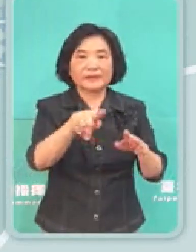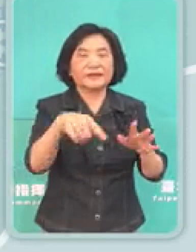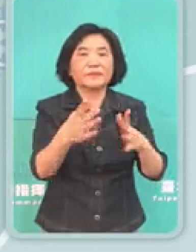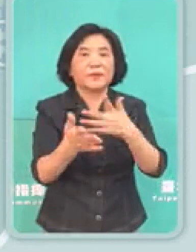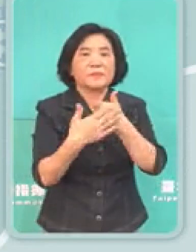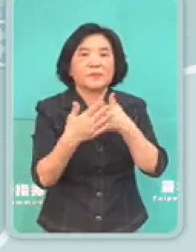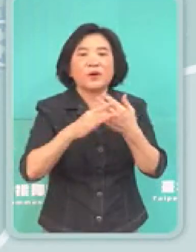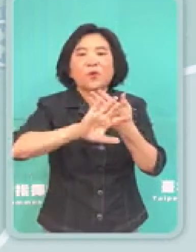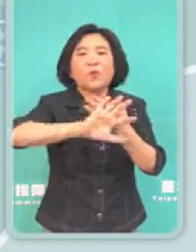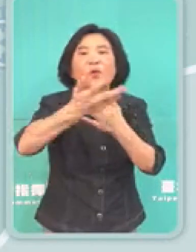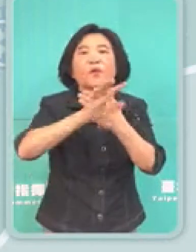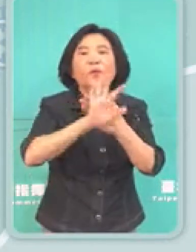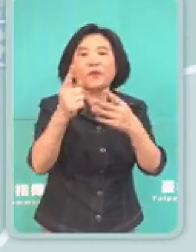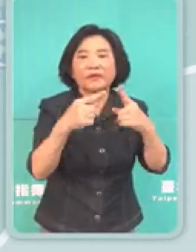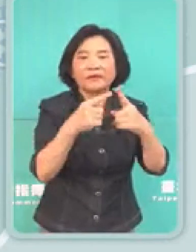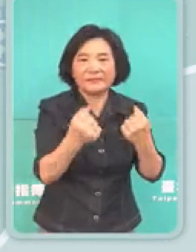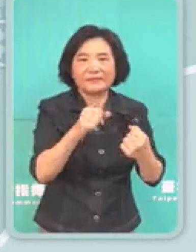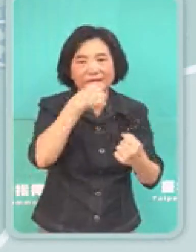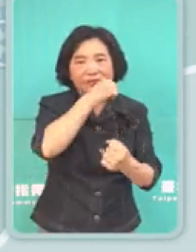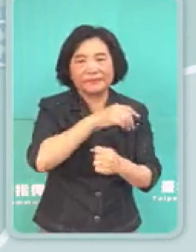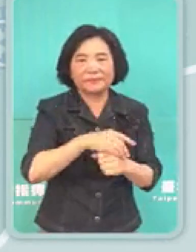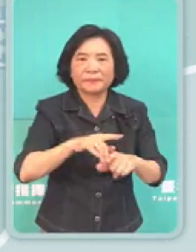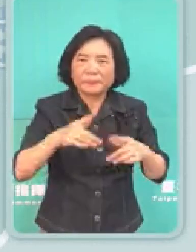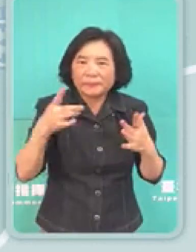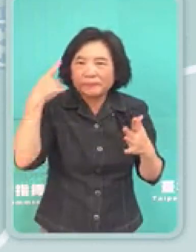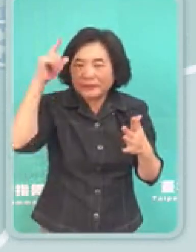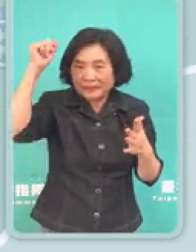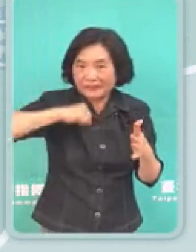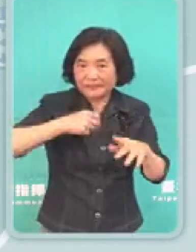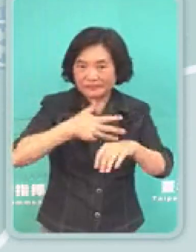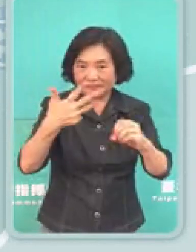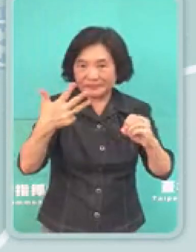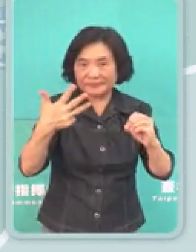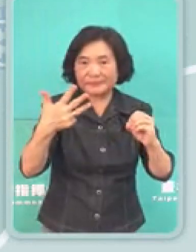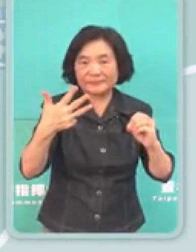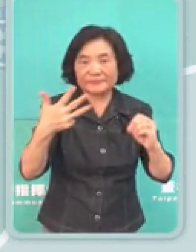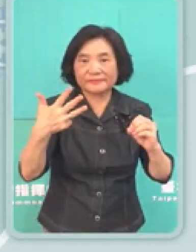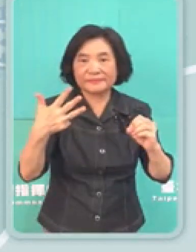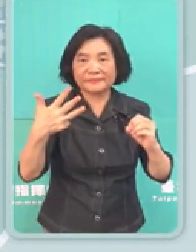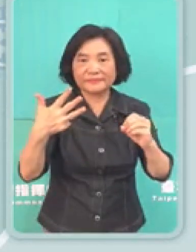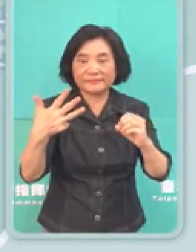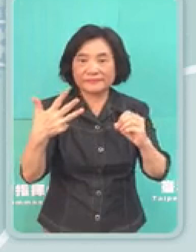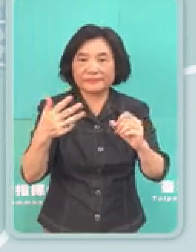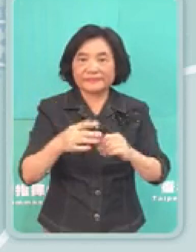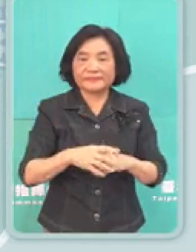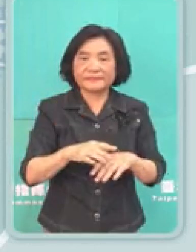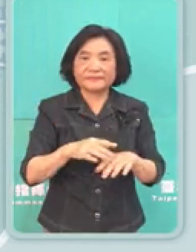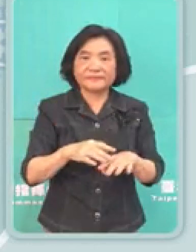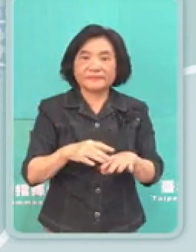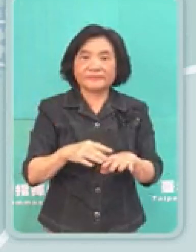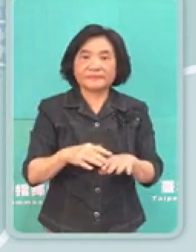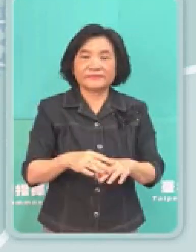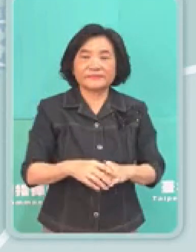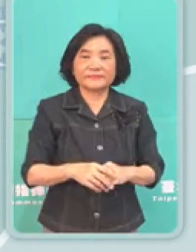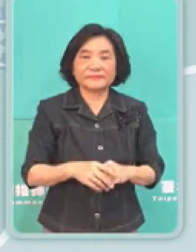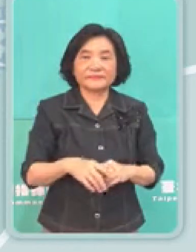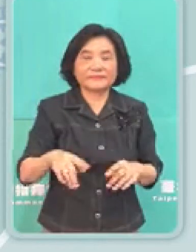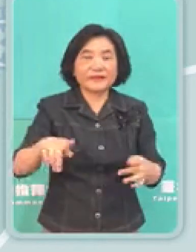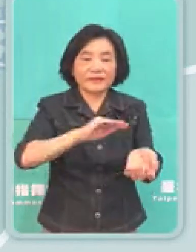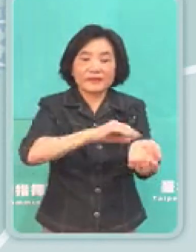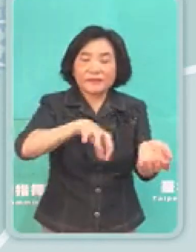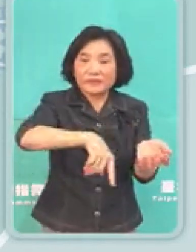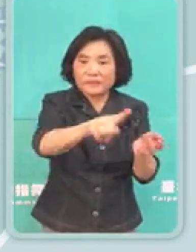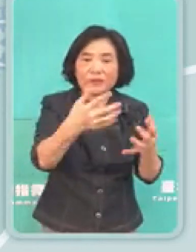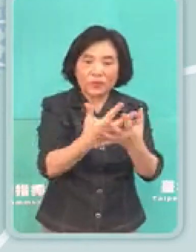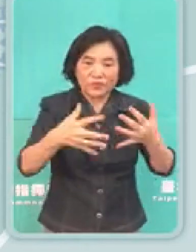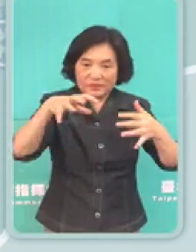处理这个外籍人士哈。大概明天早上8点哦，他们会开始一样，他们医院有一个